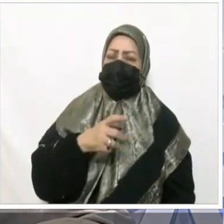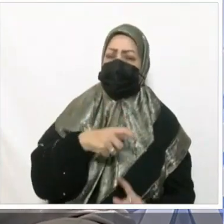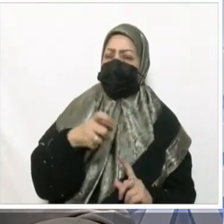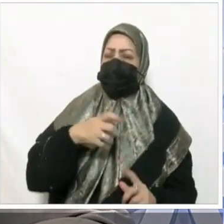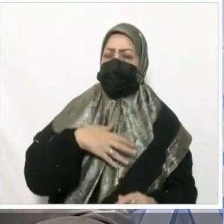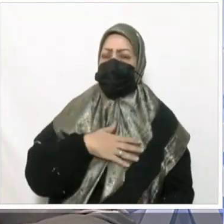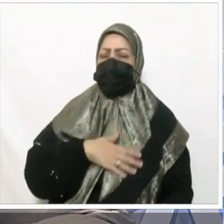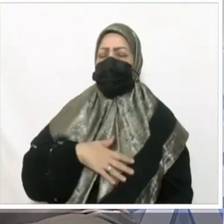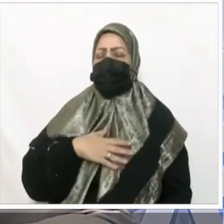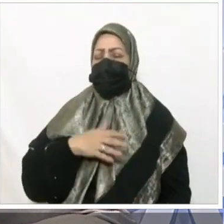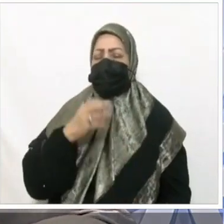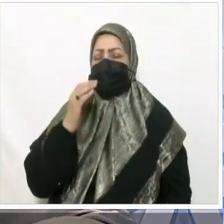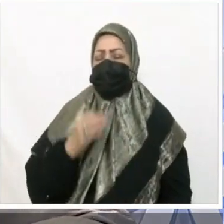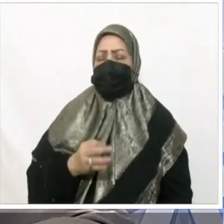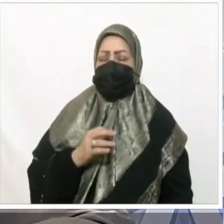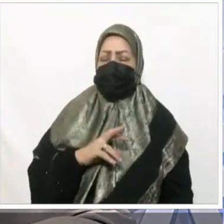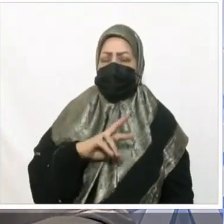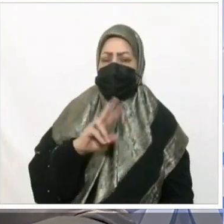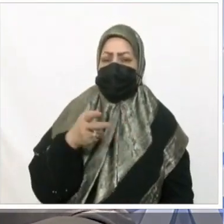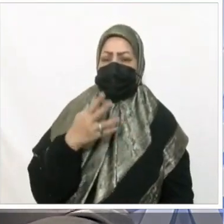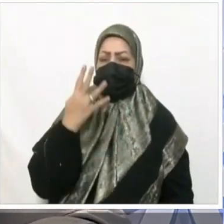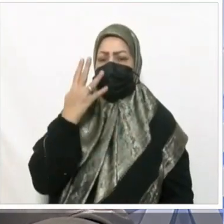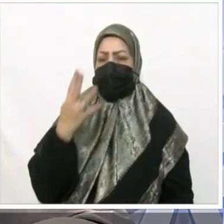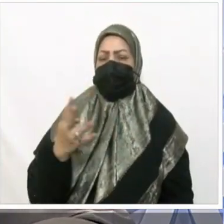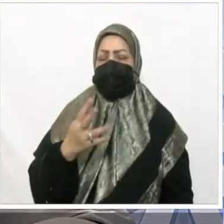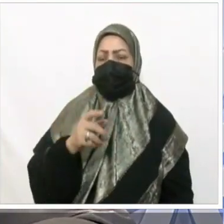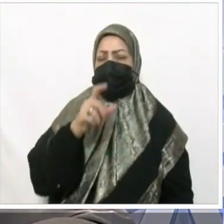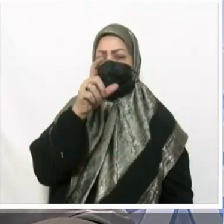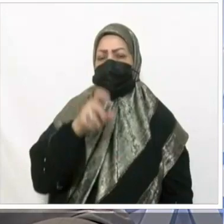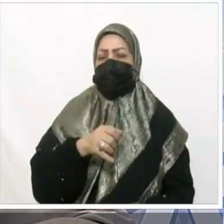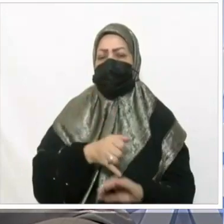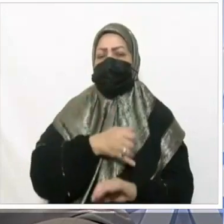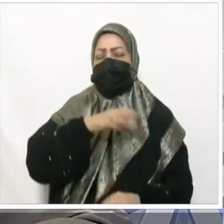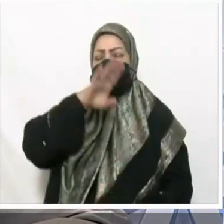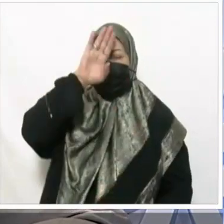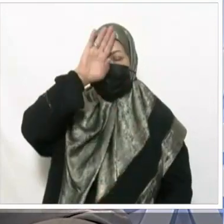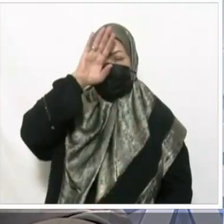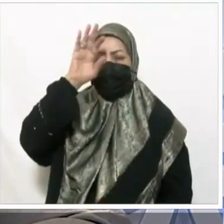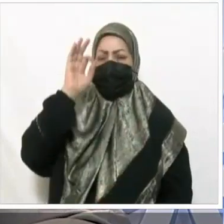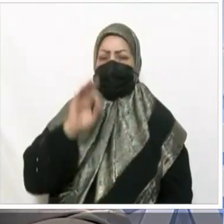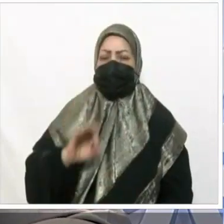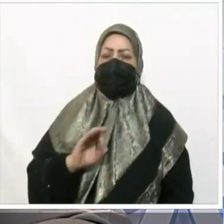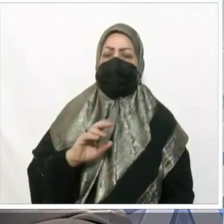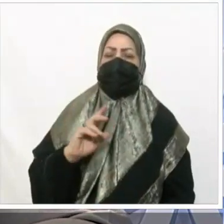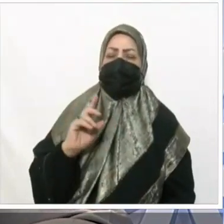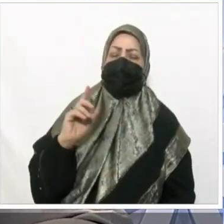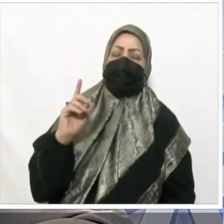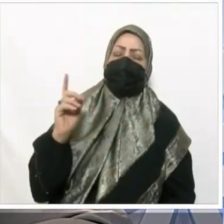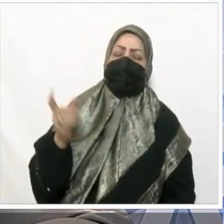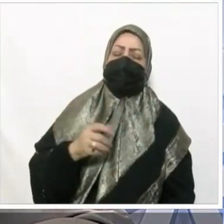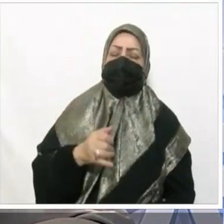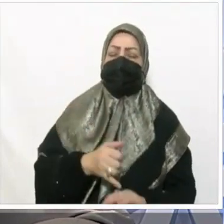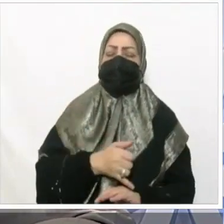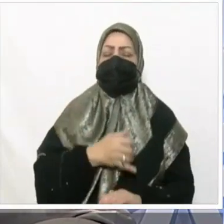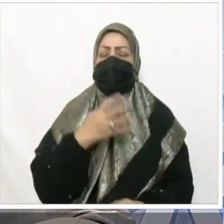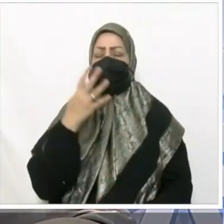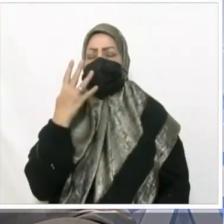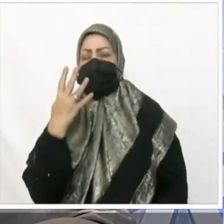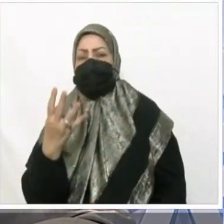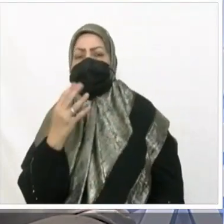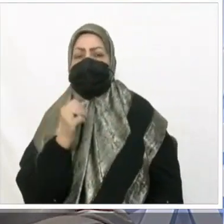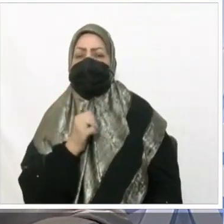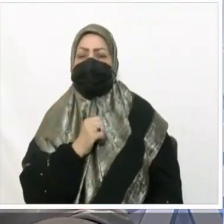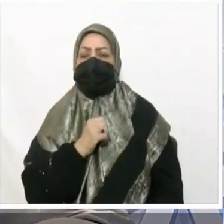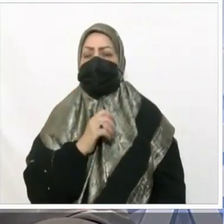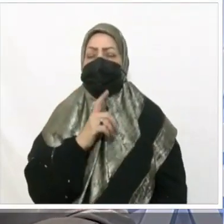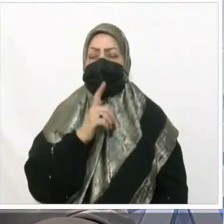الشيخ الألباني رحمه الله. لكن أن يأتي إنسان إلى أناس في يوم الجمعة على المنبر لا يمكن